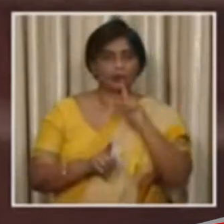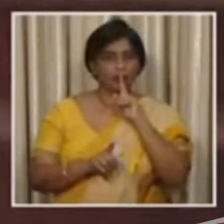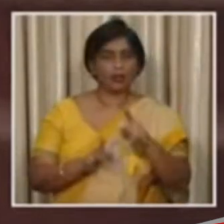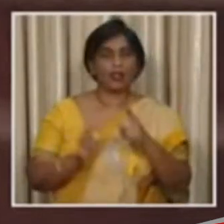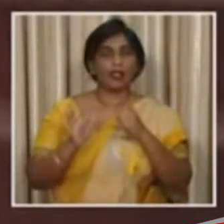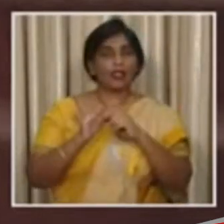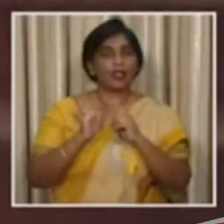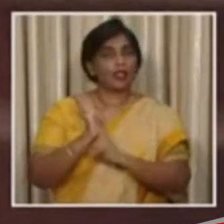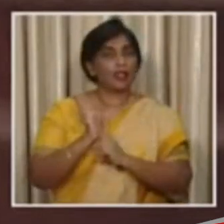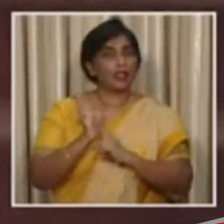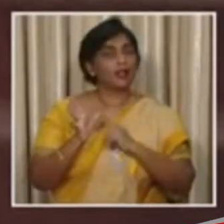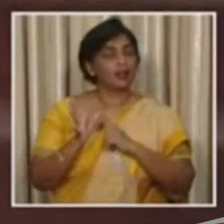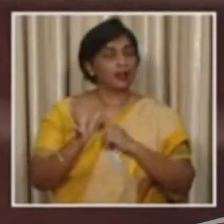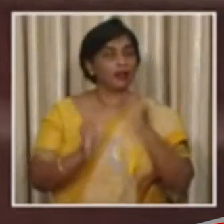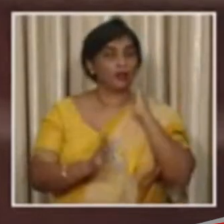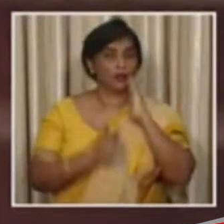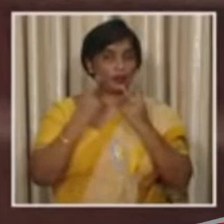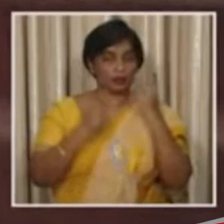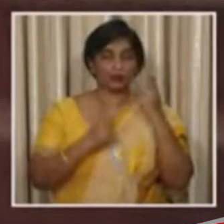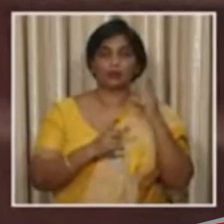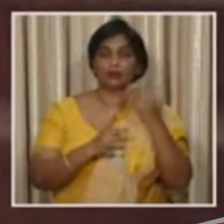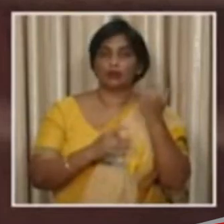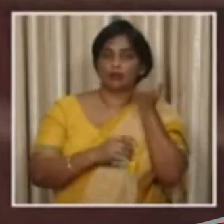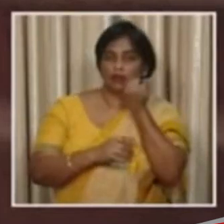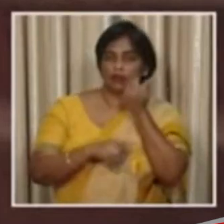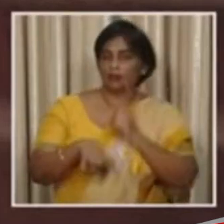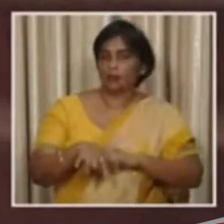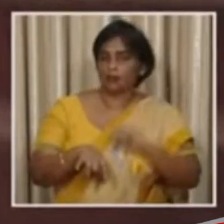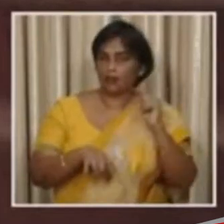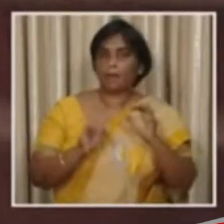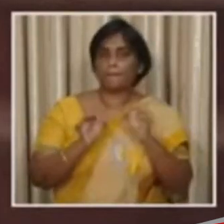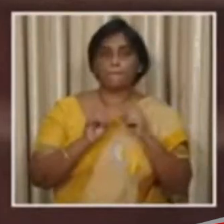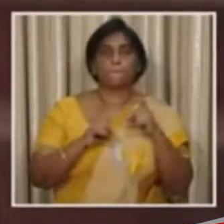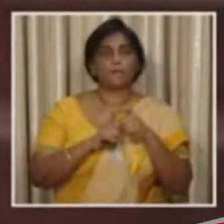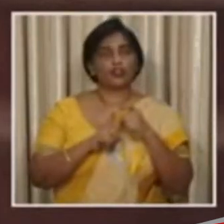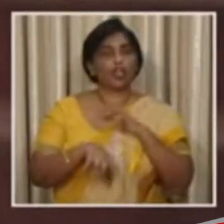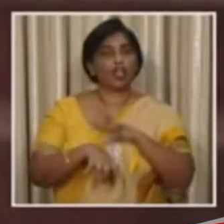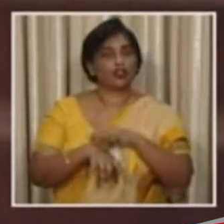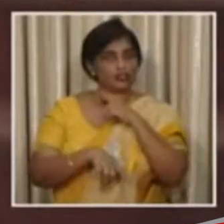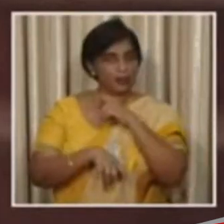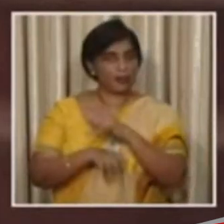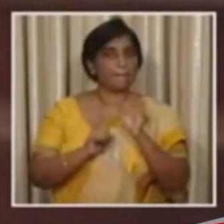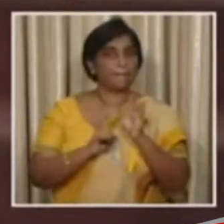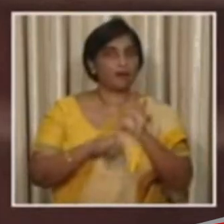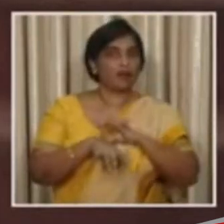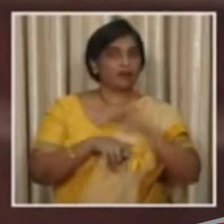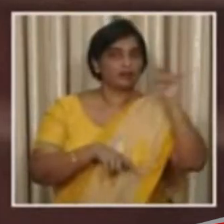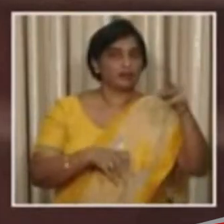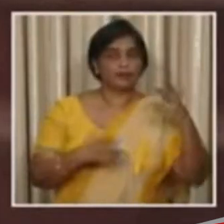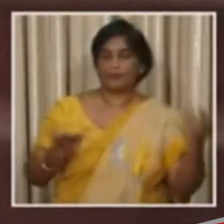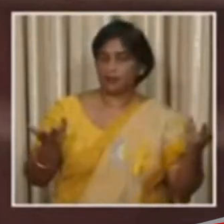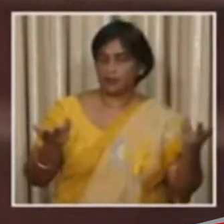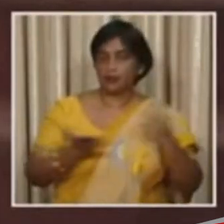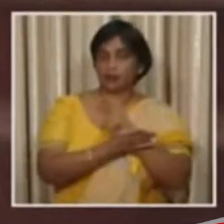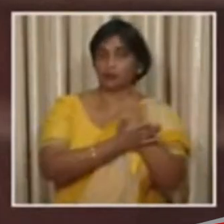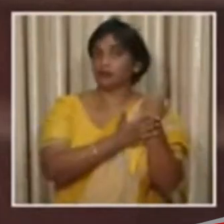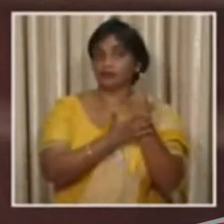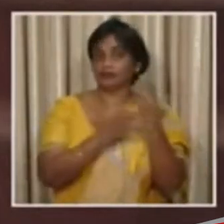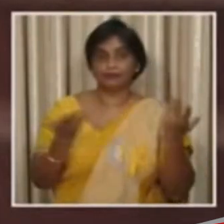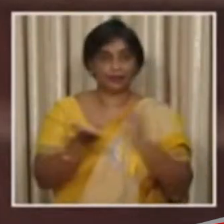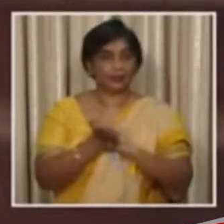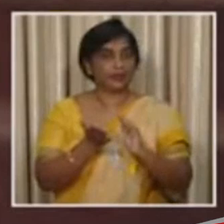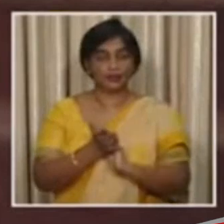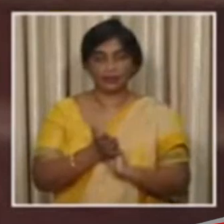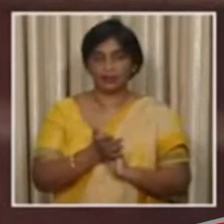වගේ ප්‍රදේශයක සංචාරකයකට යම්කිසි අසනීපයක් වුණොත් යන්න වෙන්නේ බදුල්ලේ මහරෝවල්. ප්‍රයිවට් ඉස්පිරිතාලට ගෙනියන්න විදියක් නැහැ. හෙලිකොප්ටර් සර්විස් එකක් නැහැ.